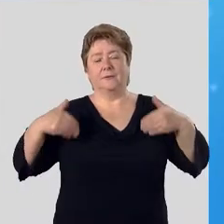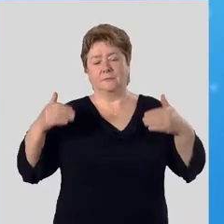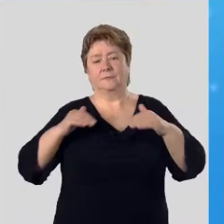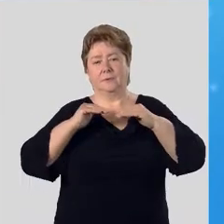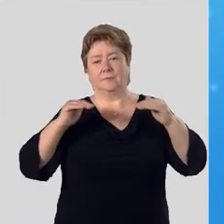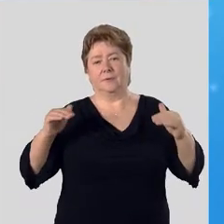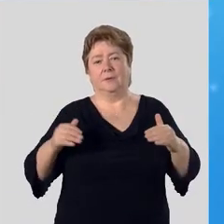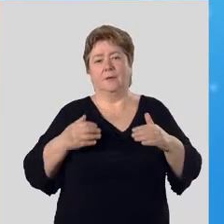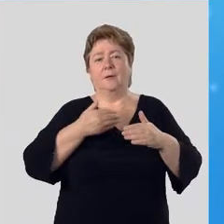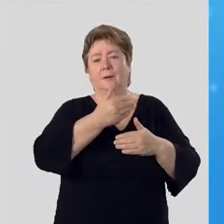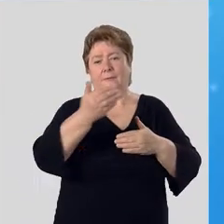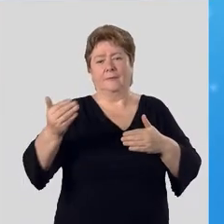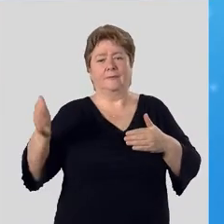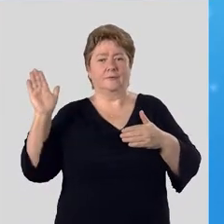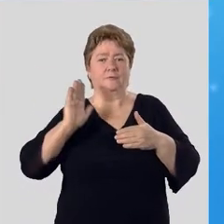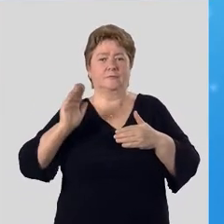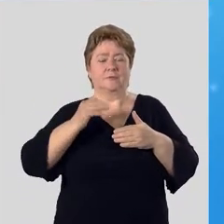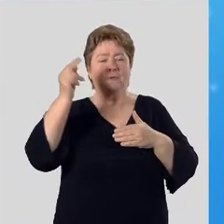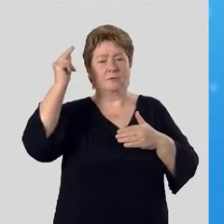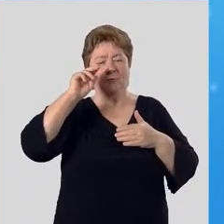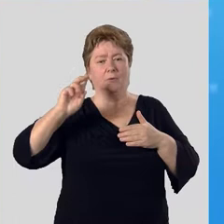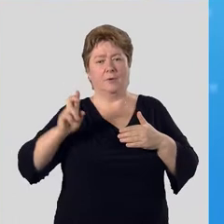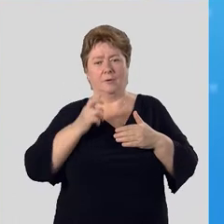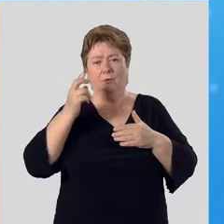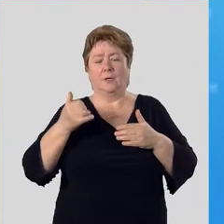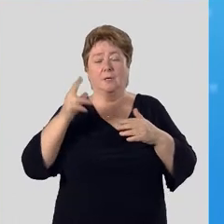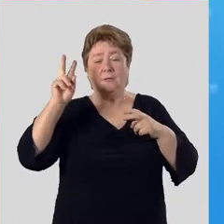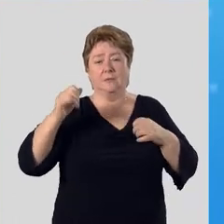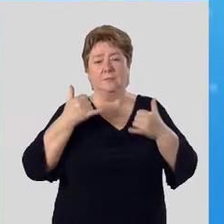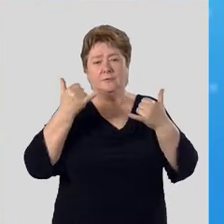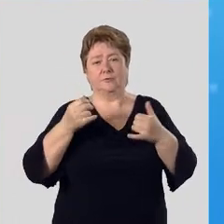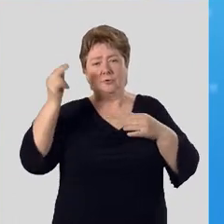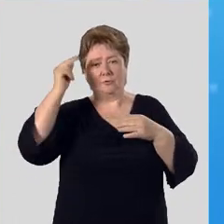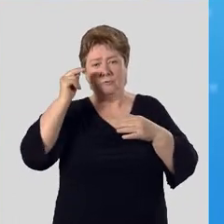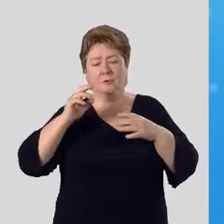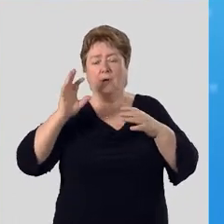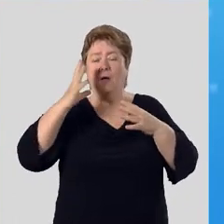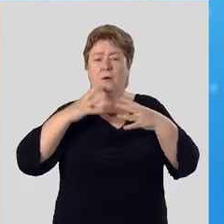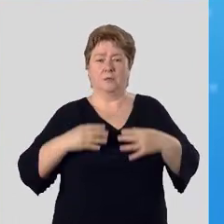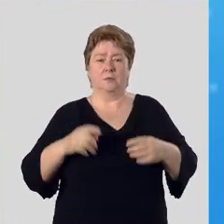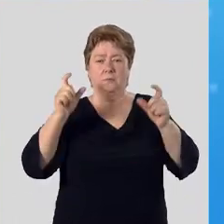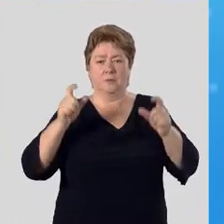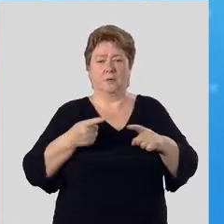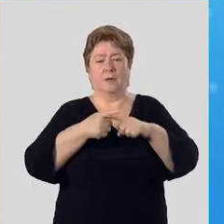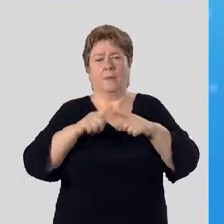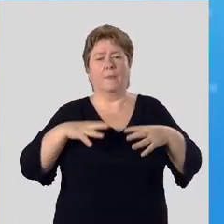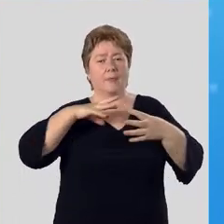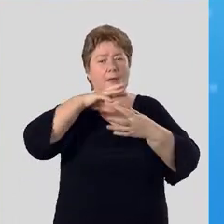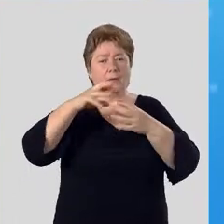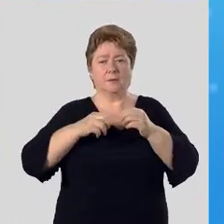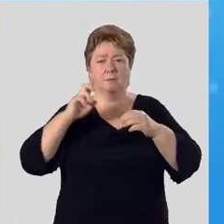Здравствуйте, ребята! Я приветствую вас на уроке биологии. Тема нашего урока – организм человека. Это